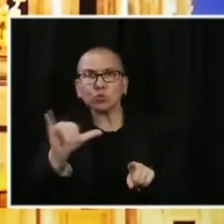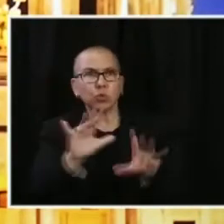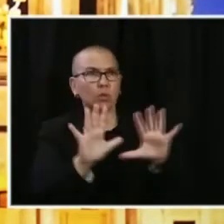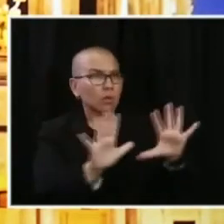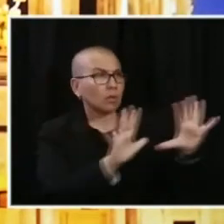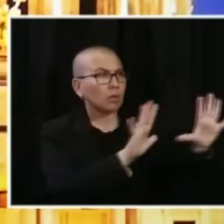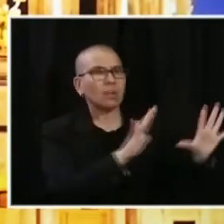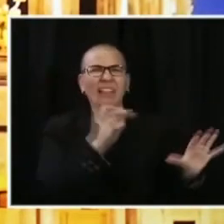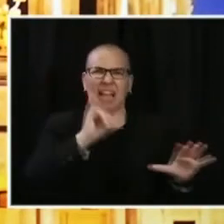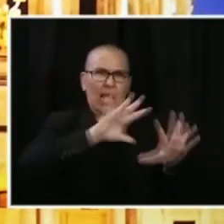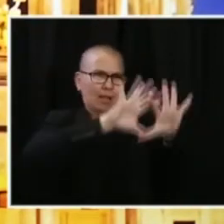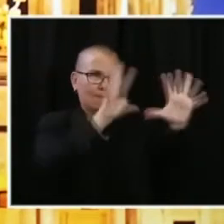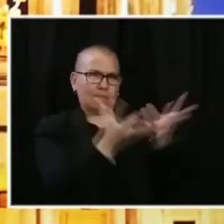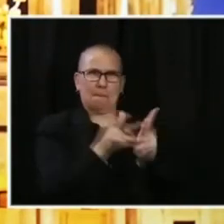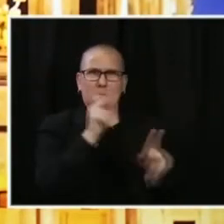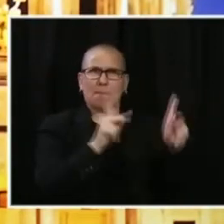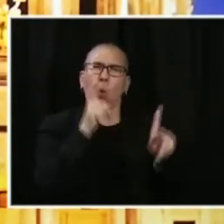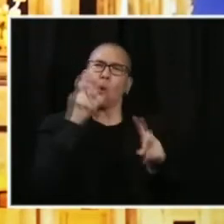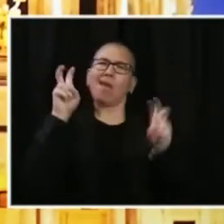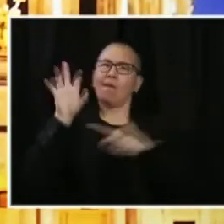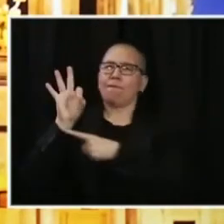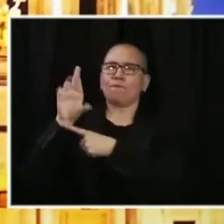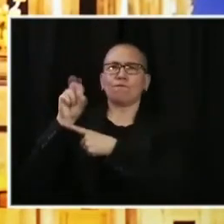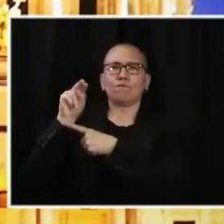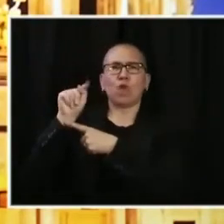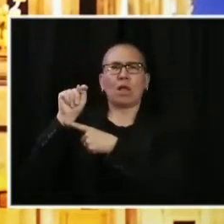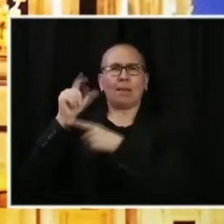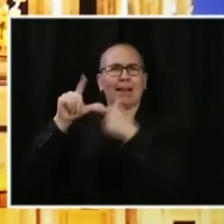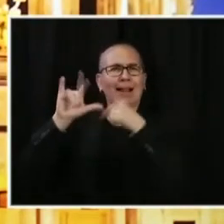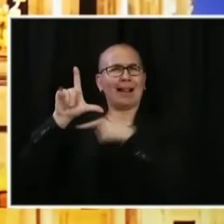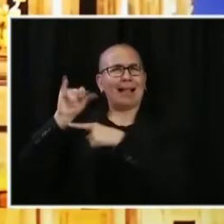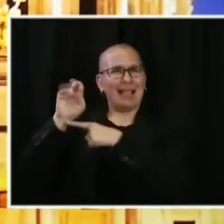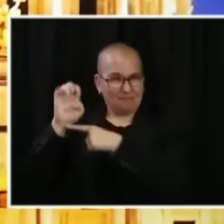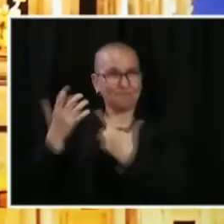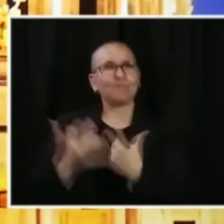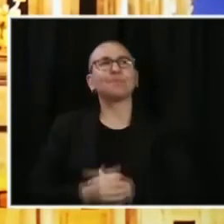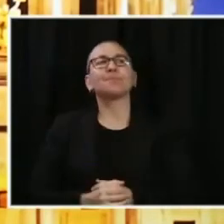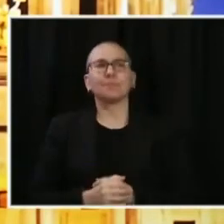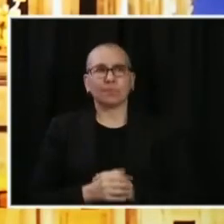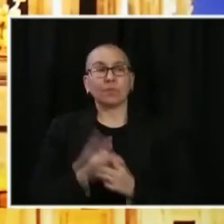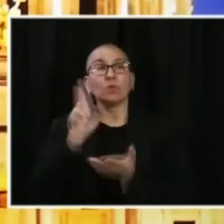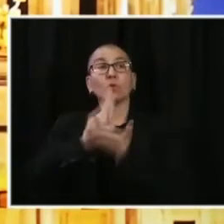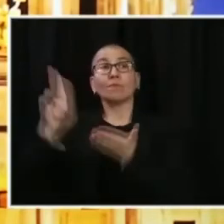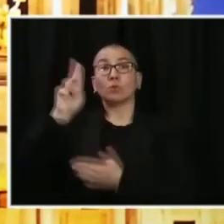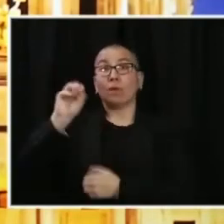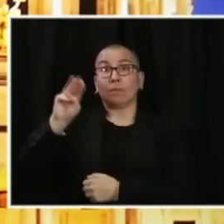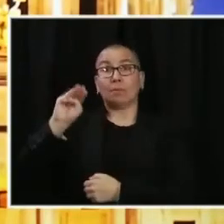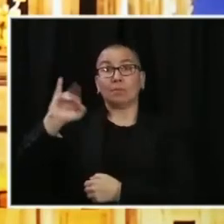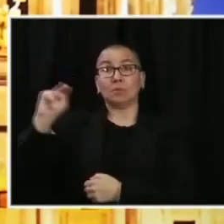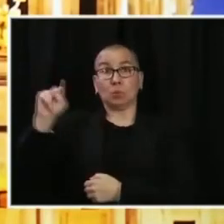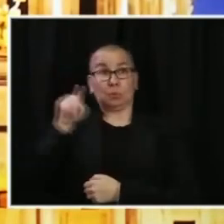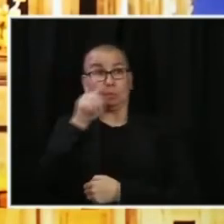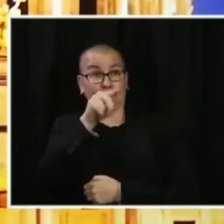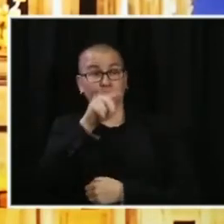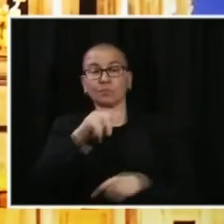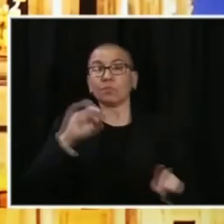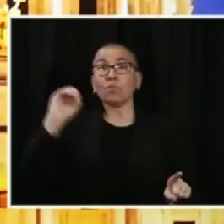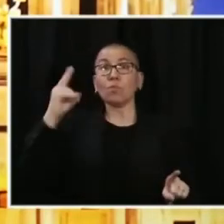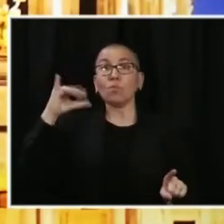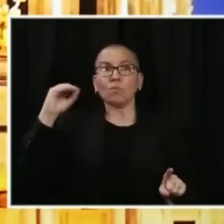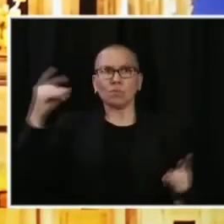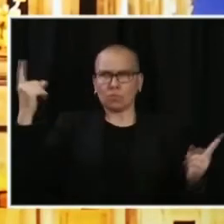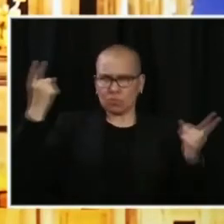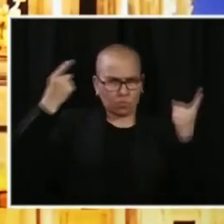bây giờ họ mua thì thật sự là tốt cả. Bây giờ bỏ tàu nên tàu khó là chơi là trong này mail thế này, the University of